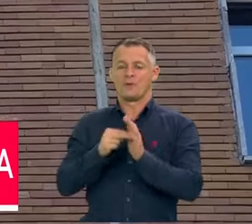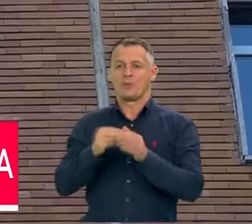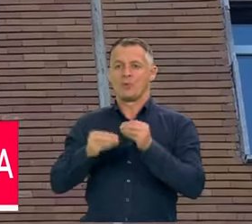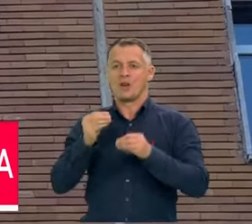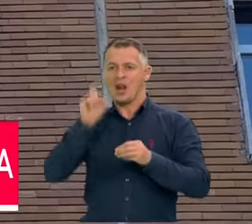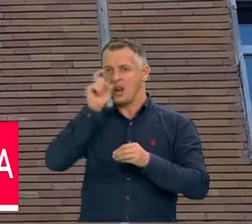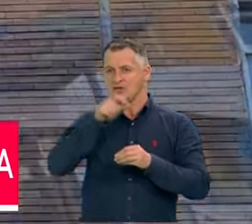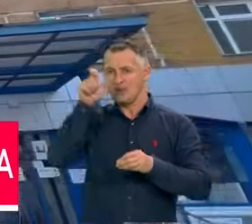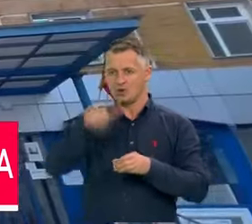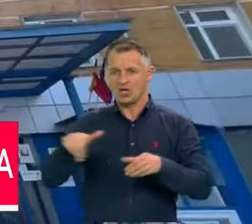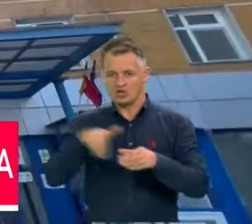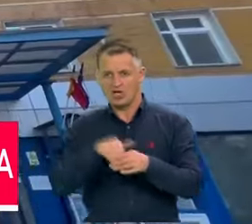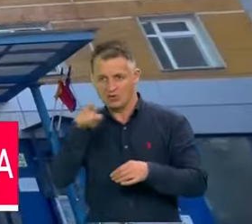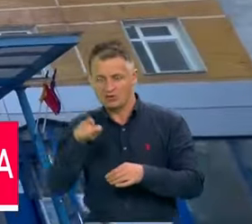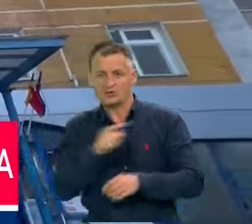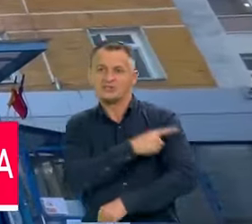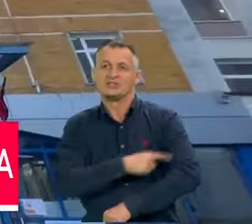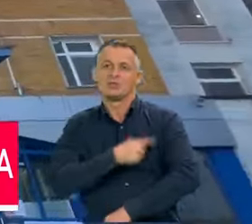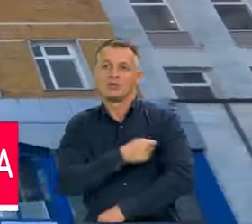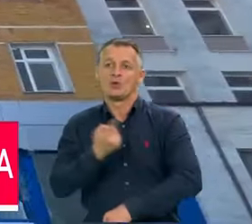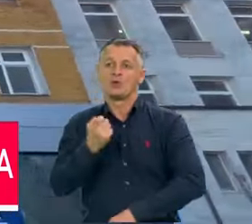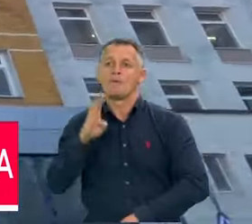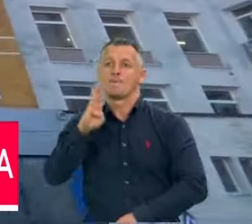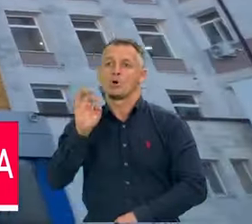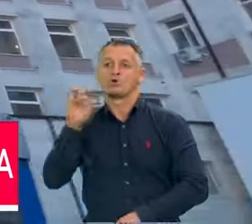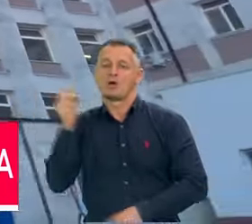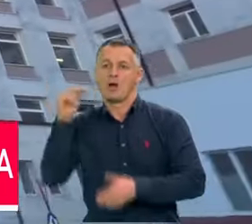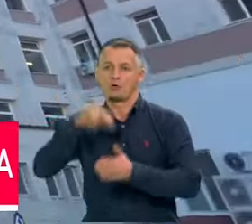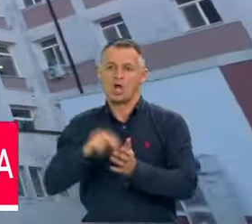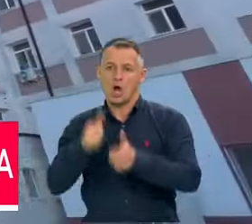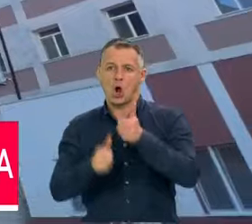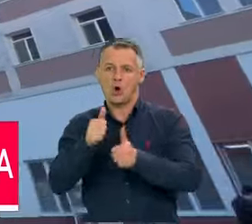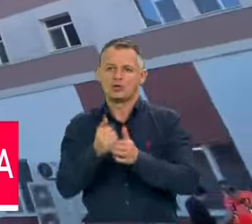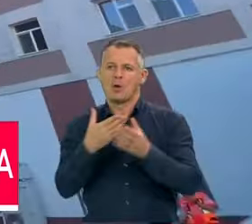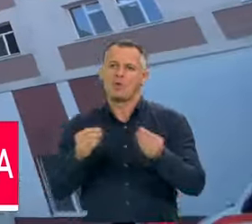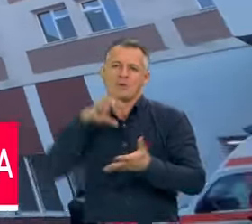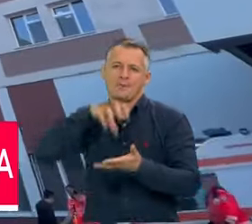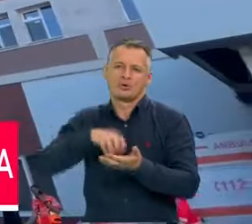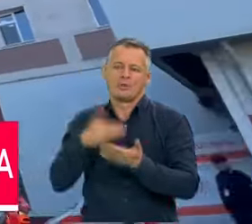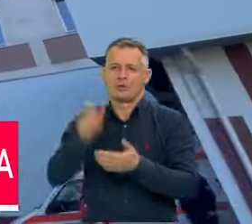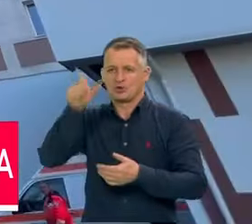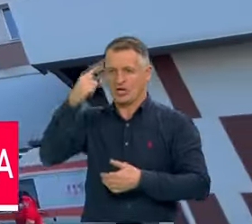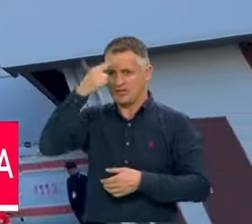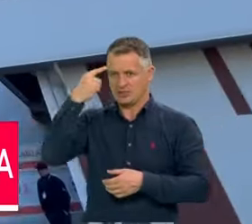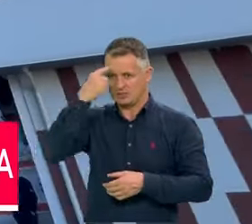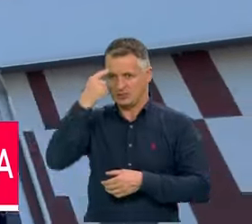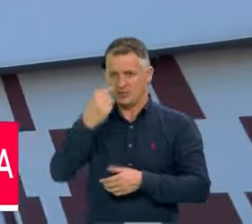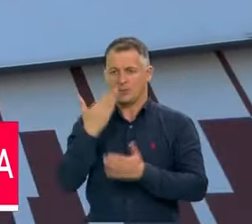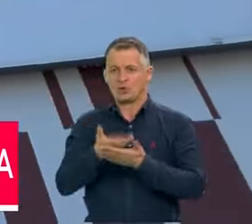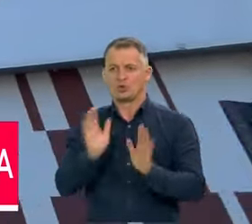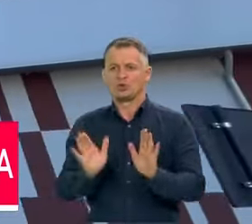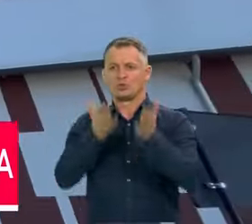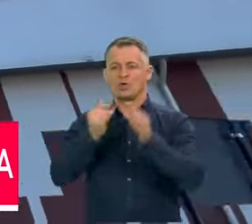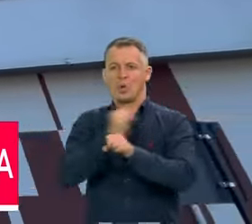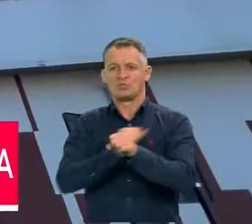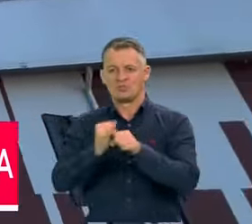de personal Spitalul Județean mavromati din Botoșani a scos la concurs zeci de posturi pentru asistenți medicali debutanți s a observat